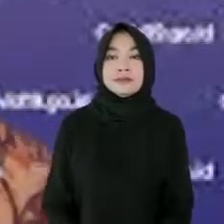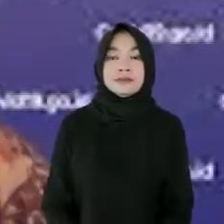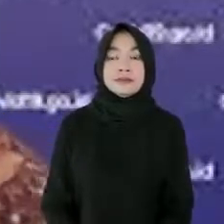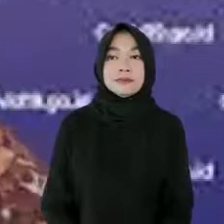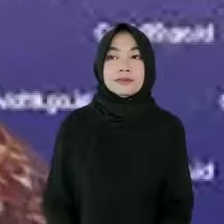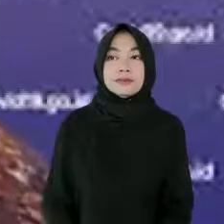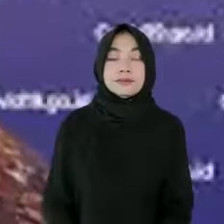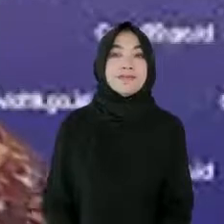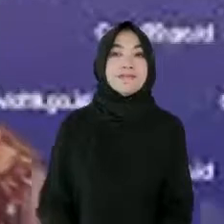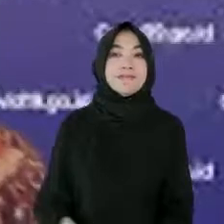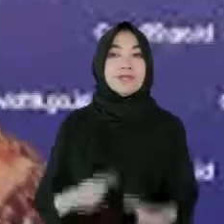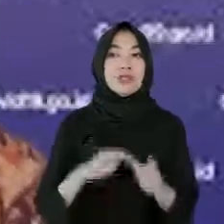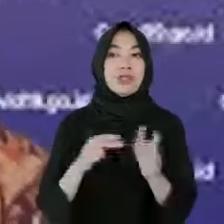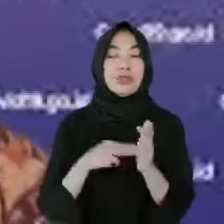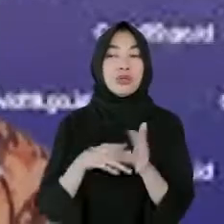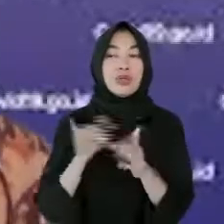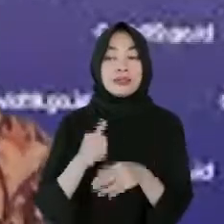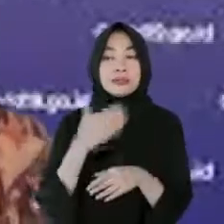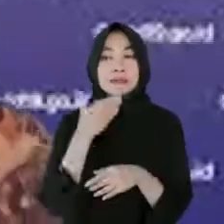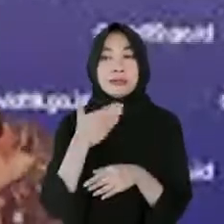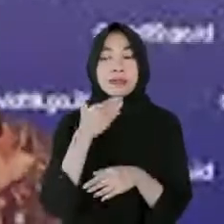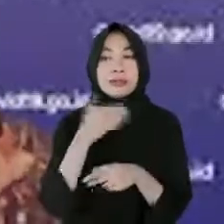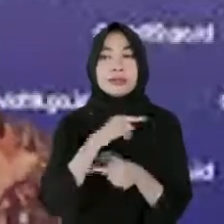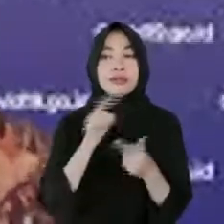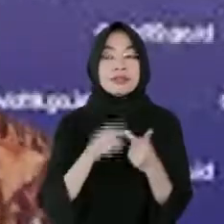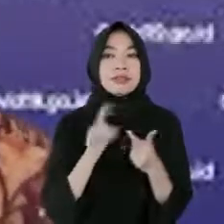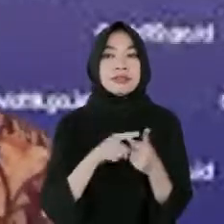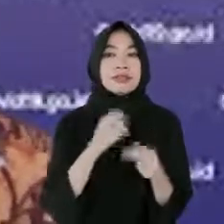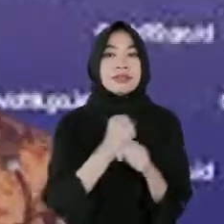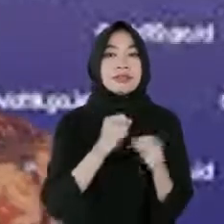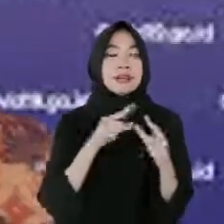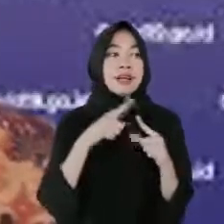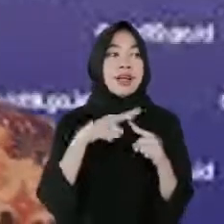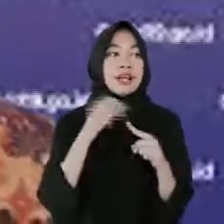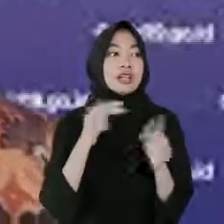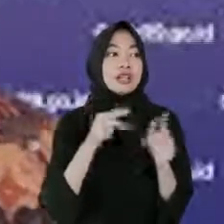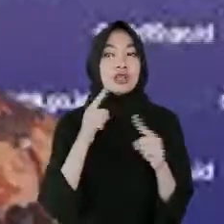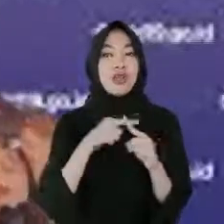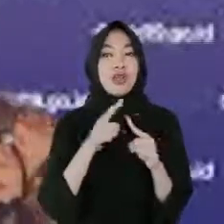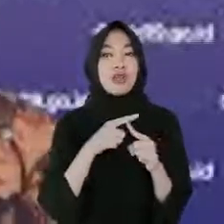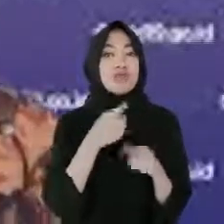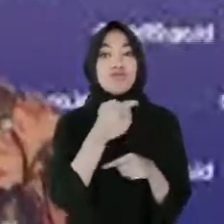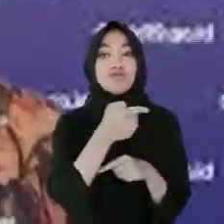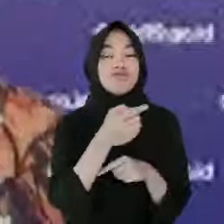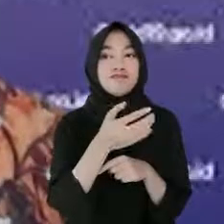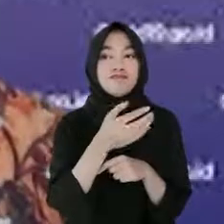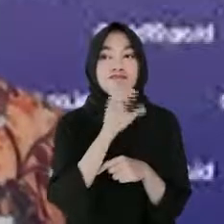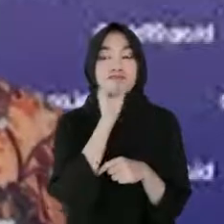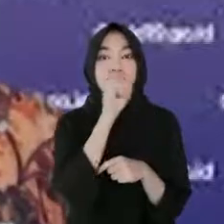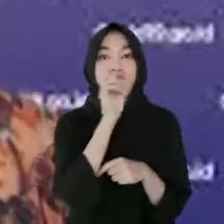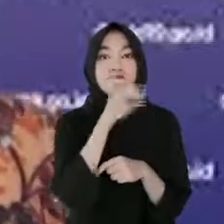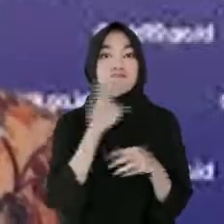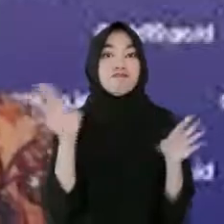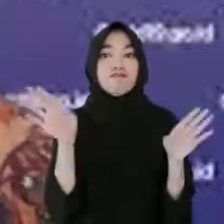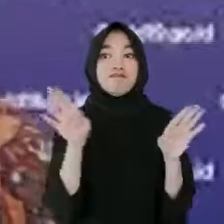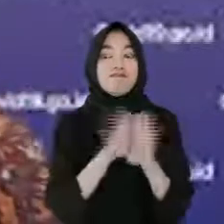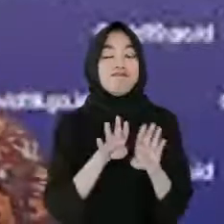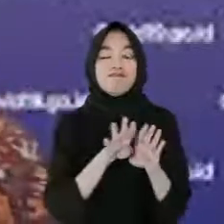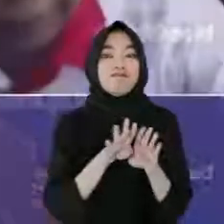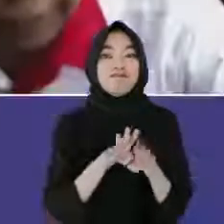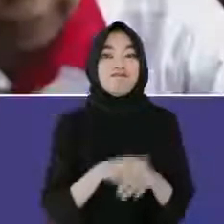saja cuma kasih Pak Soni dan putaran terakhir berikutnya pada otot silahkan menyampaikan ucapan